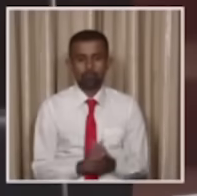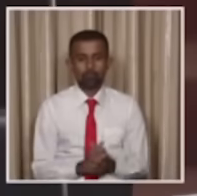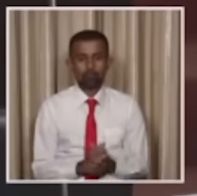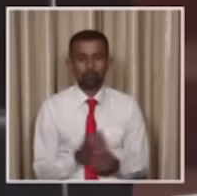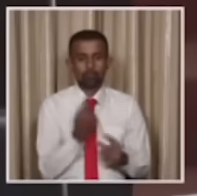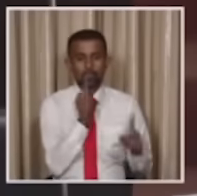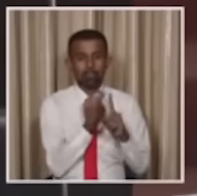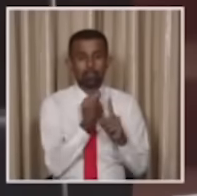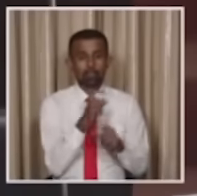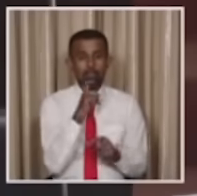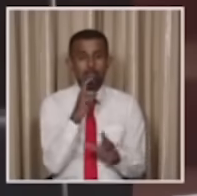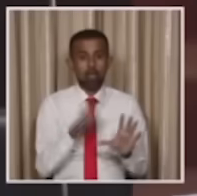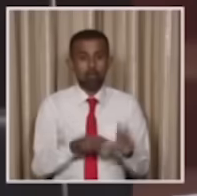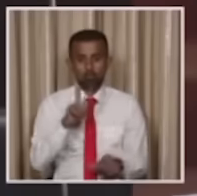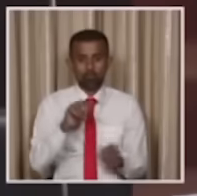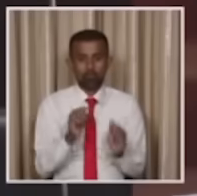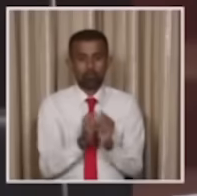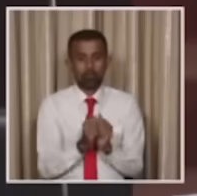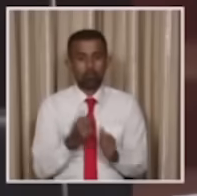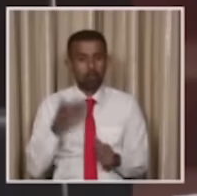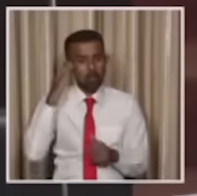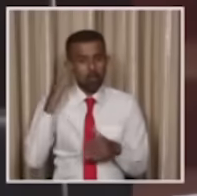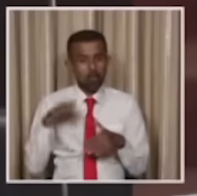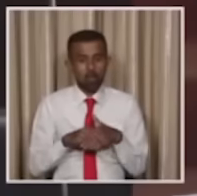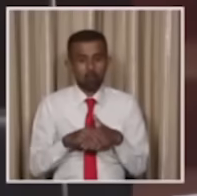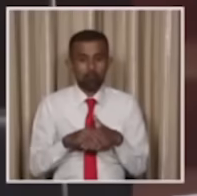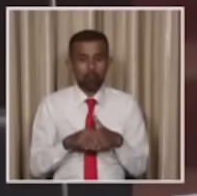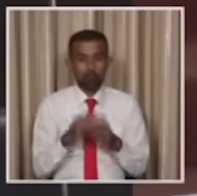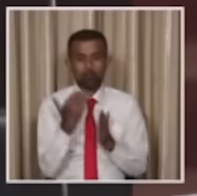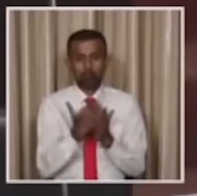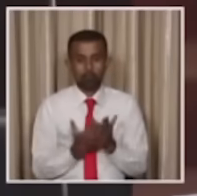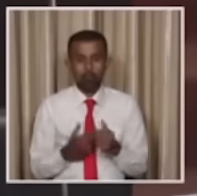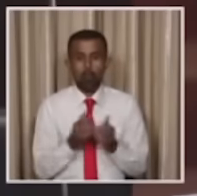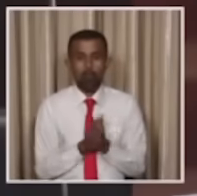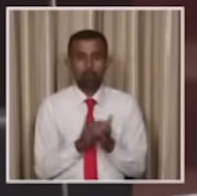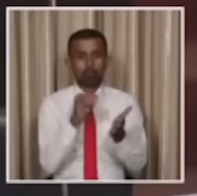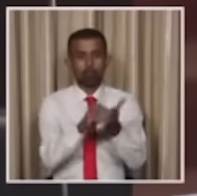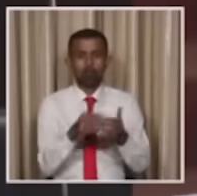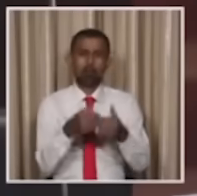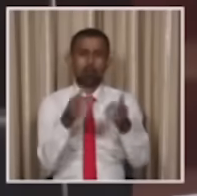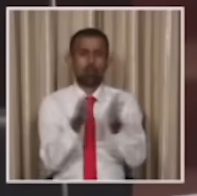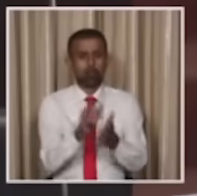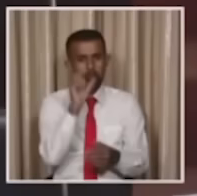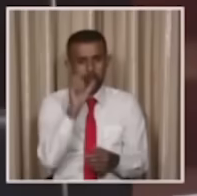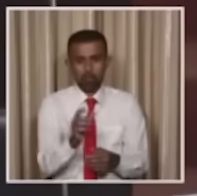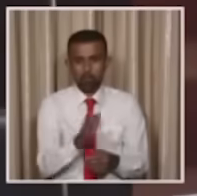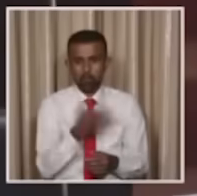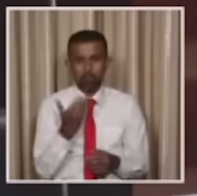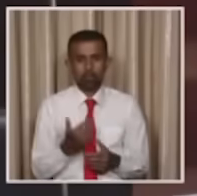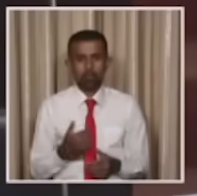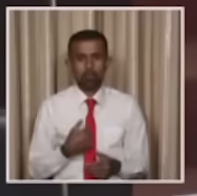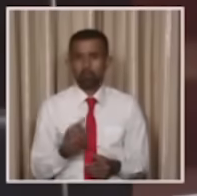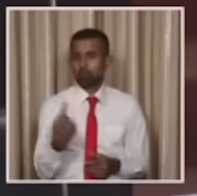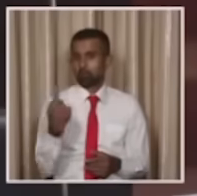මහනුවර අධිකරණයේ අවුරුදු 20ක් වැඩ කරලා මමයි මගේ භාර්යාව ගත්ත ඉඩම් ගැන 20ක් දාලා තියෙනවා. ඕන කෙනෙකුට ඒක බලන්න පුළුවන්. අපිට ඇගිල්ල